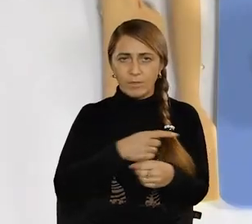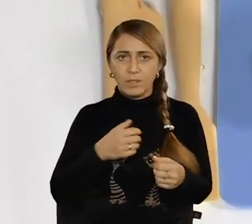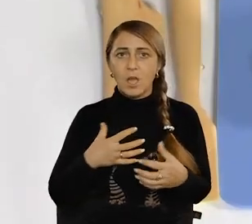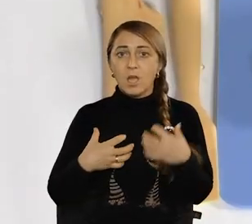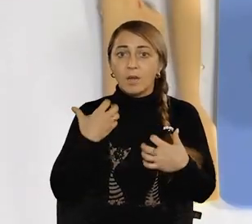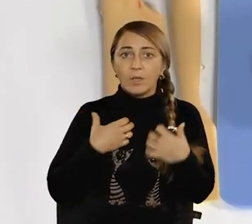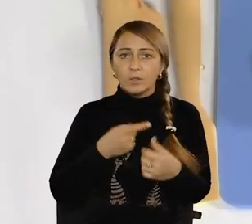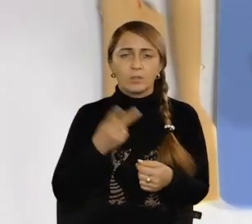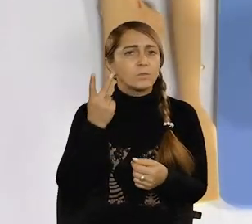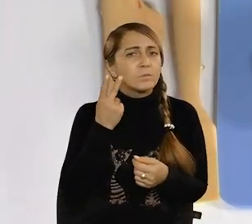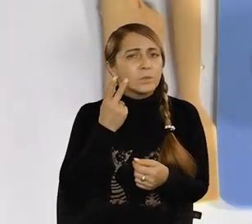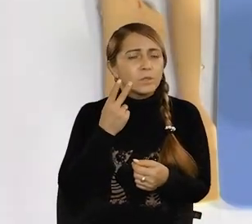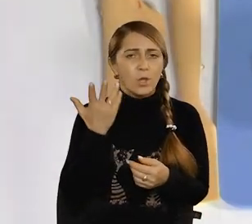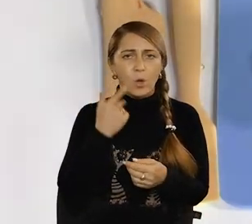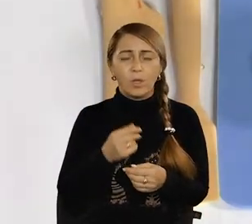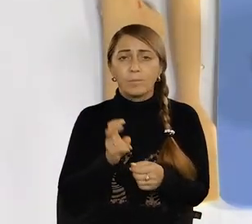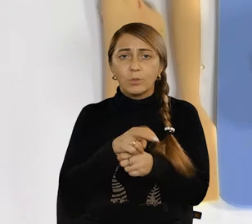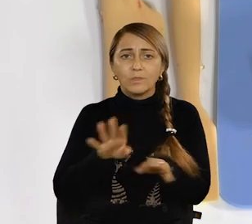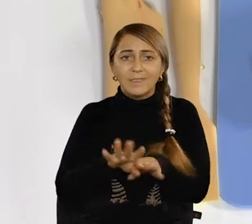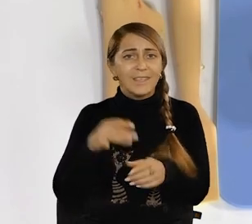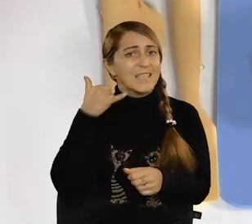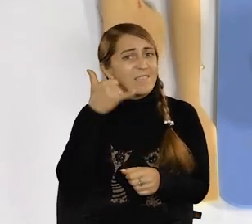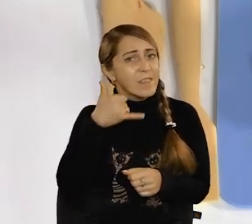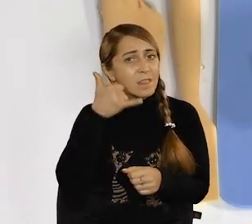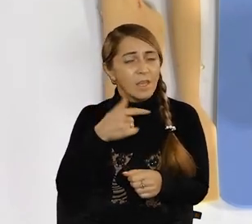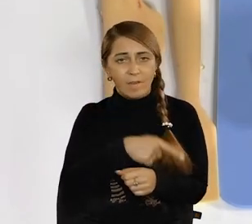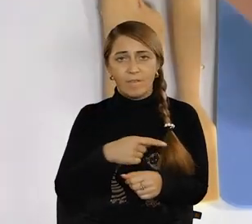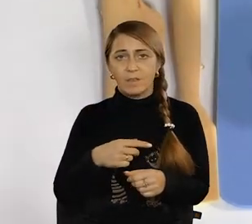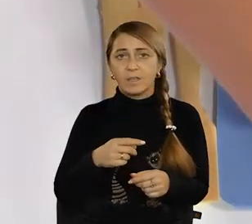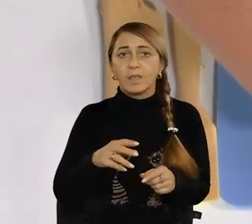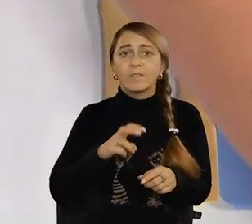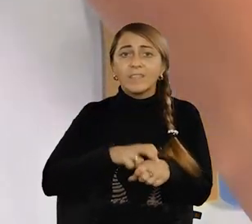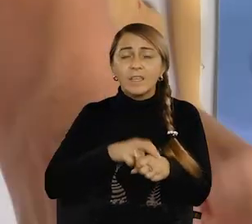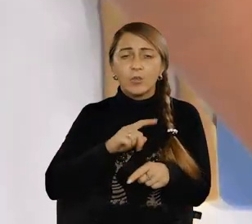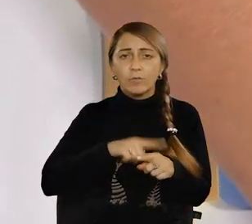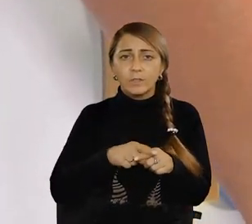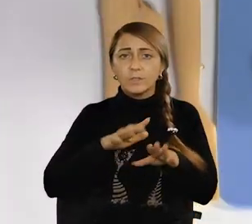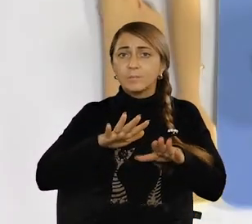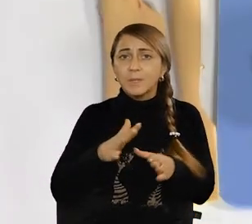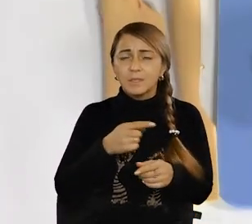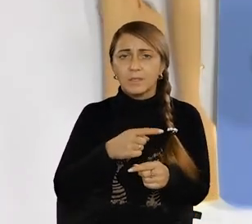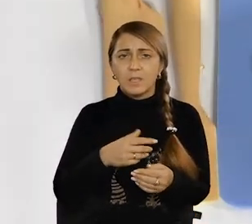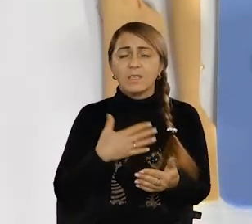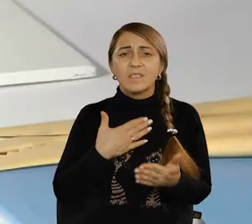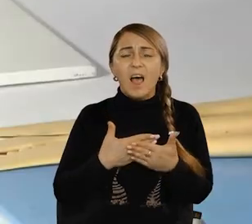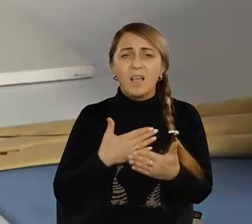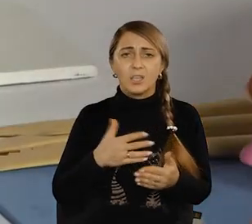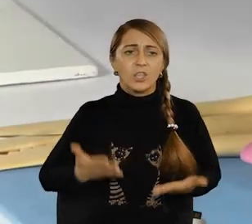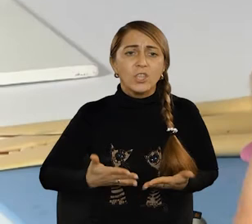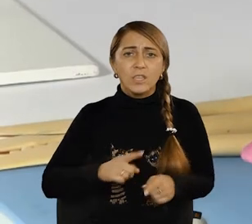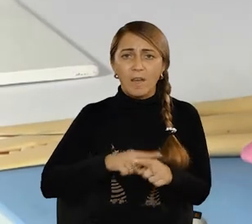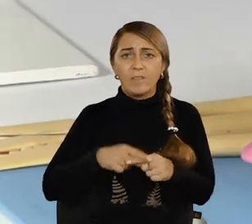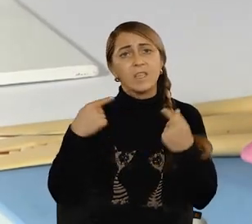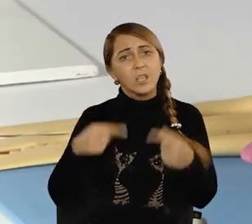хвилюється кожного разу, коли надходять такі дзвінки. Адже саме від лікаря в цю мить залежить життя іншого. І